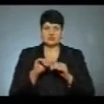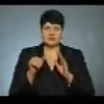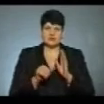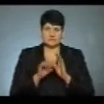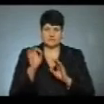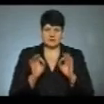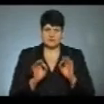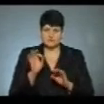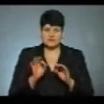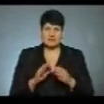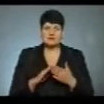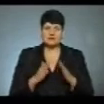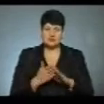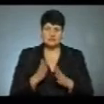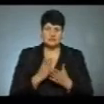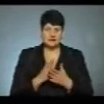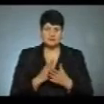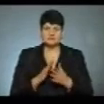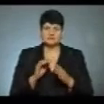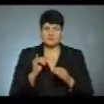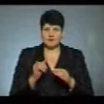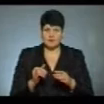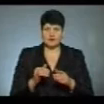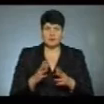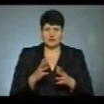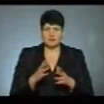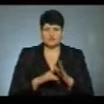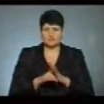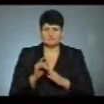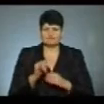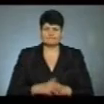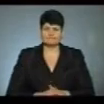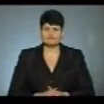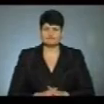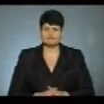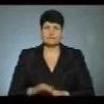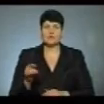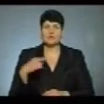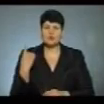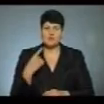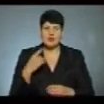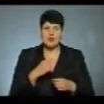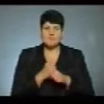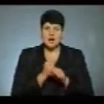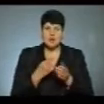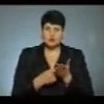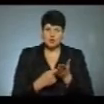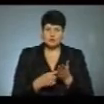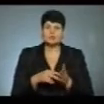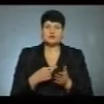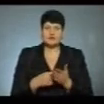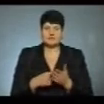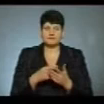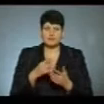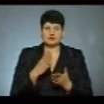17,6%. Епідситуація є нестійкою, набирає ознак неблагополучної. На Тернопільщині лабораторно підтвердили